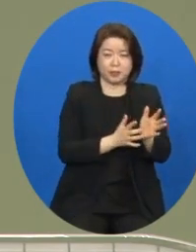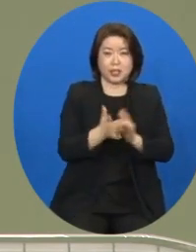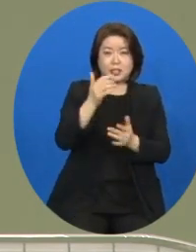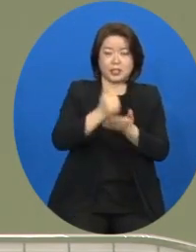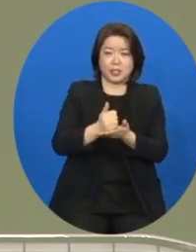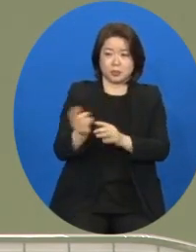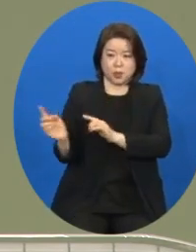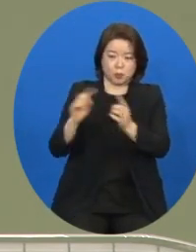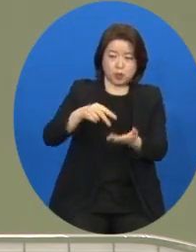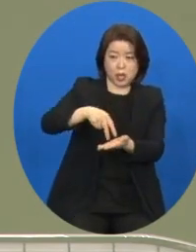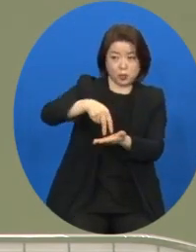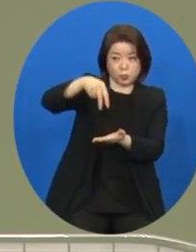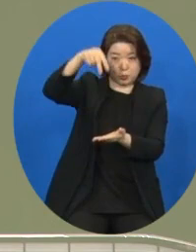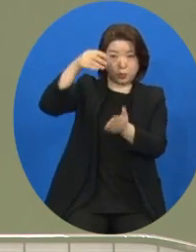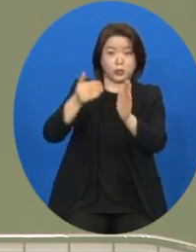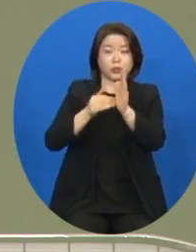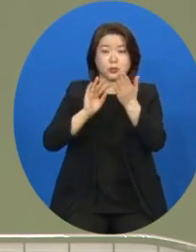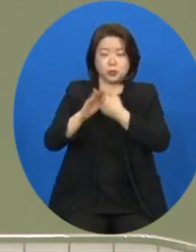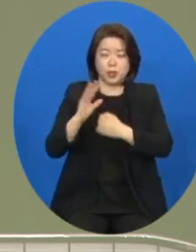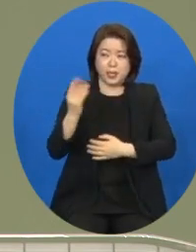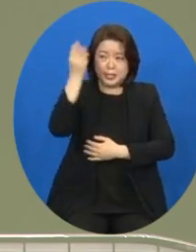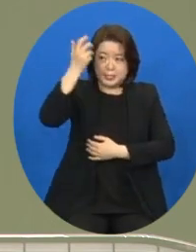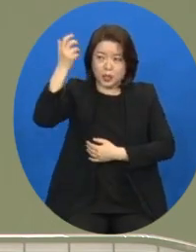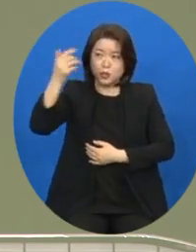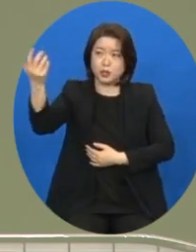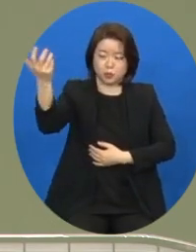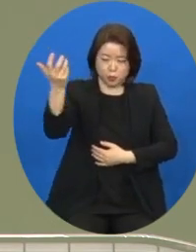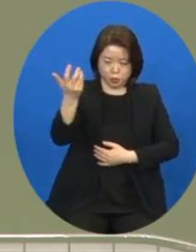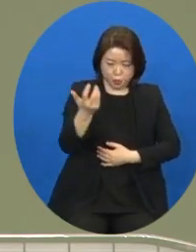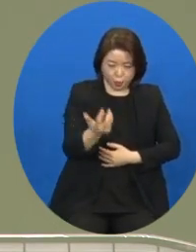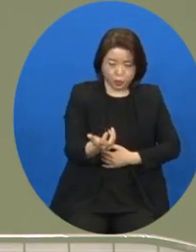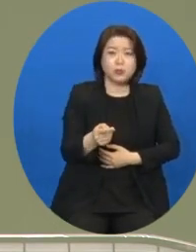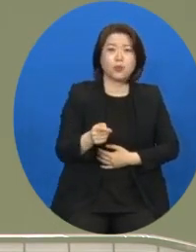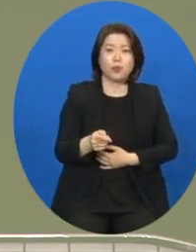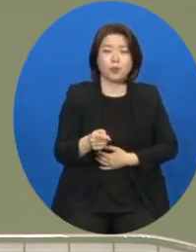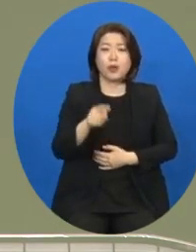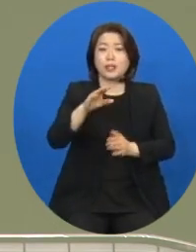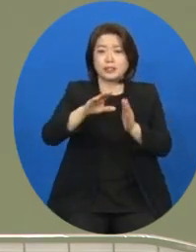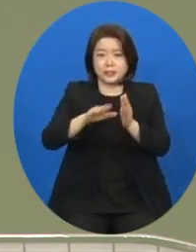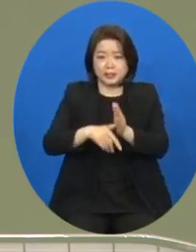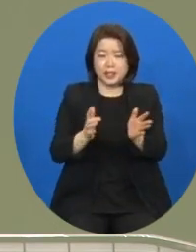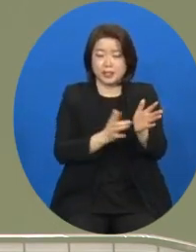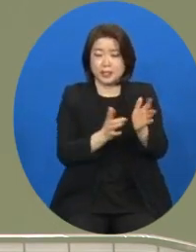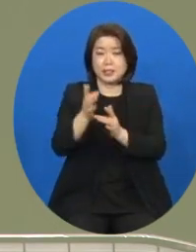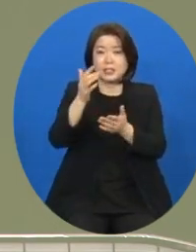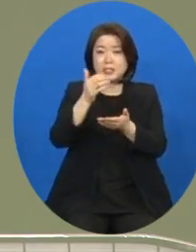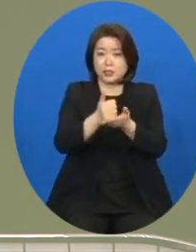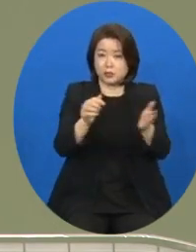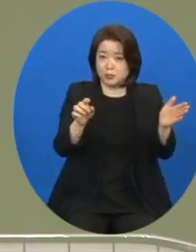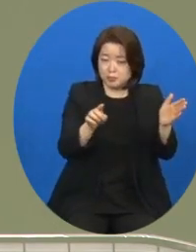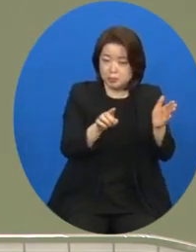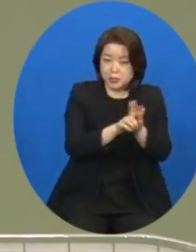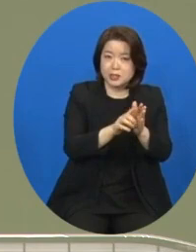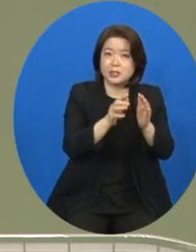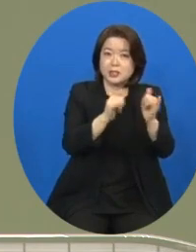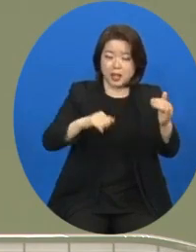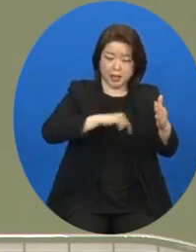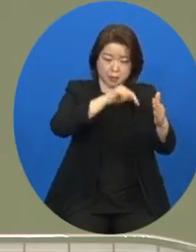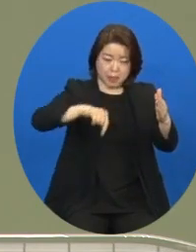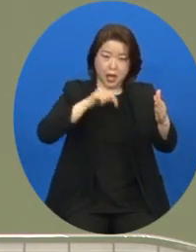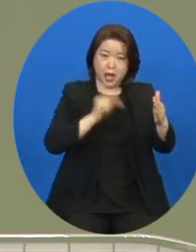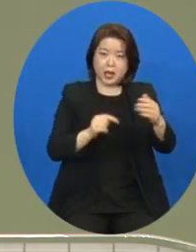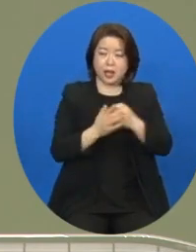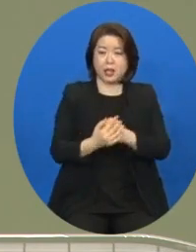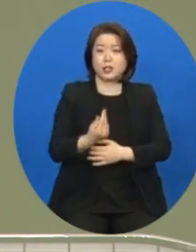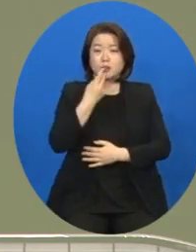다음에 성령으로 오시고 그때는 예수를 믿는 사람들 안에